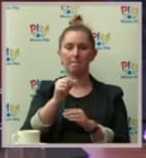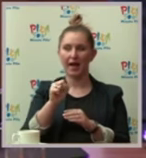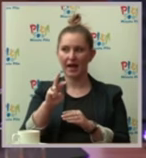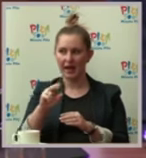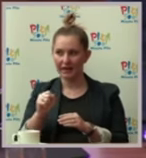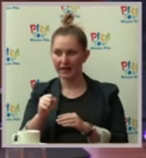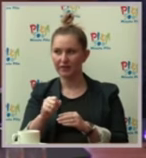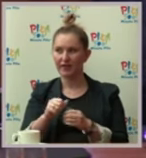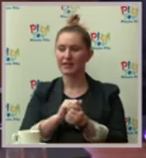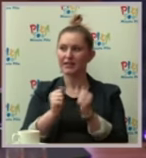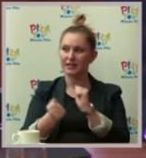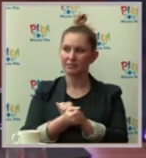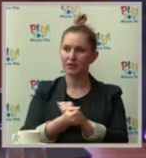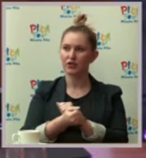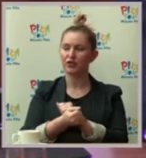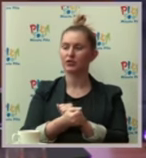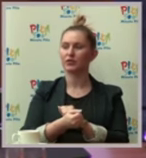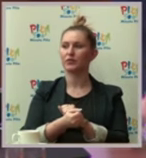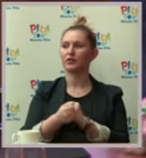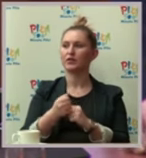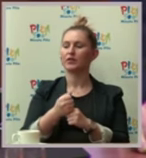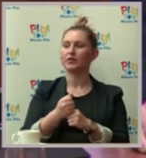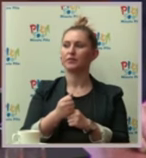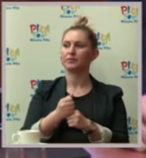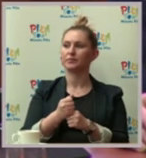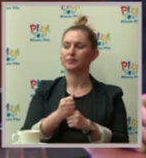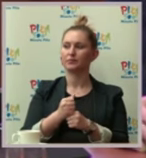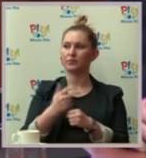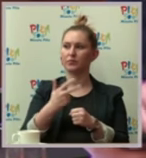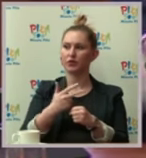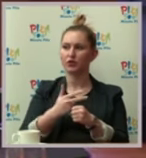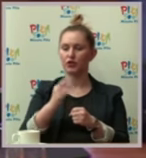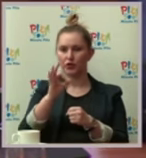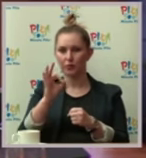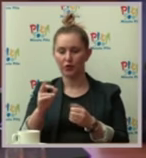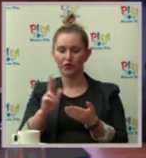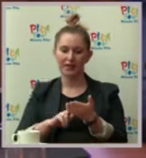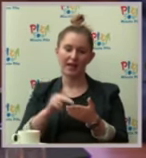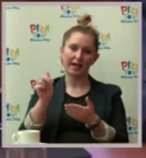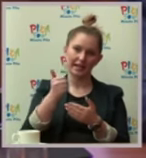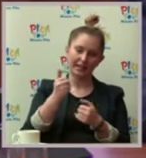w paragrafie drugim miejsce 50% 1%.